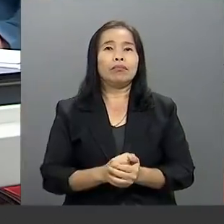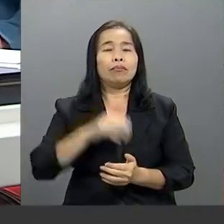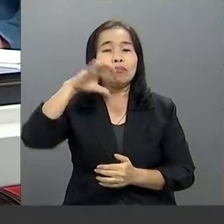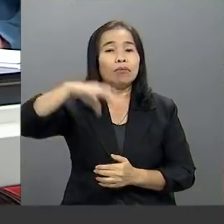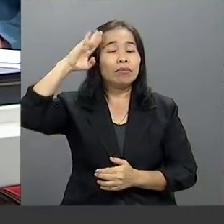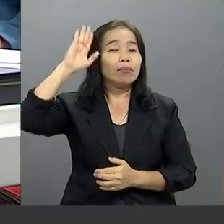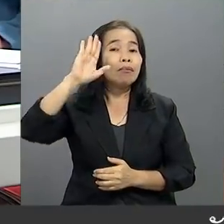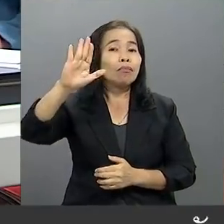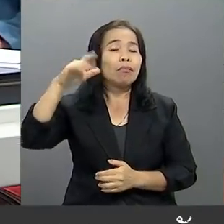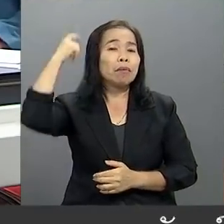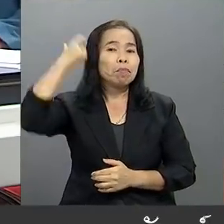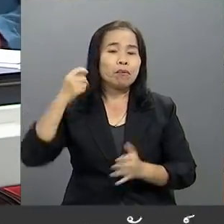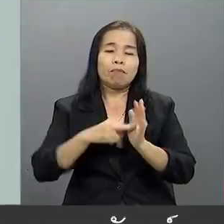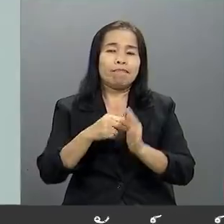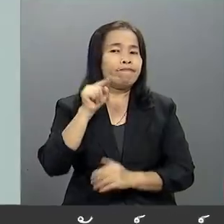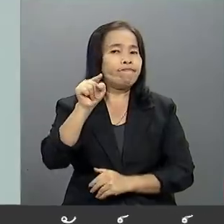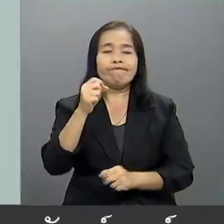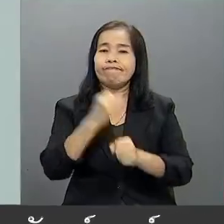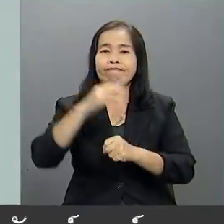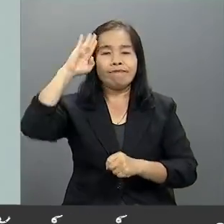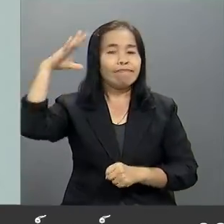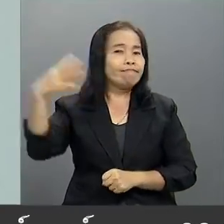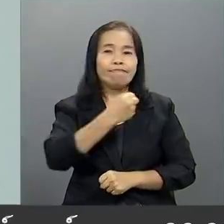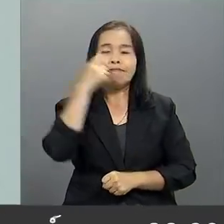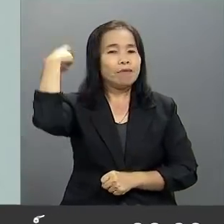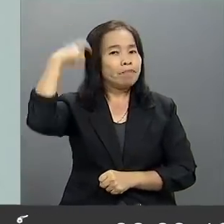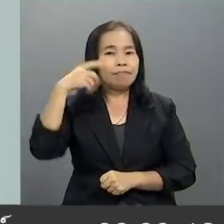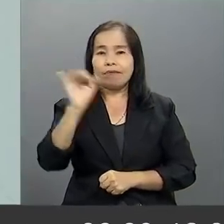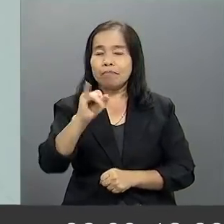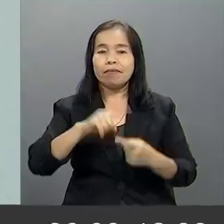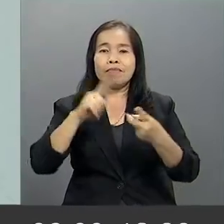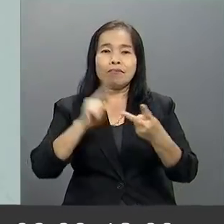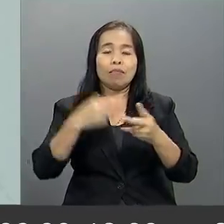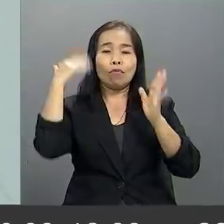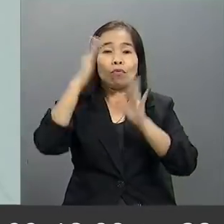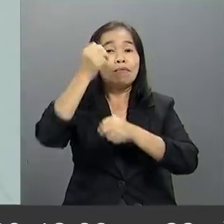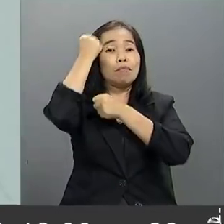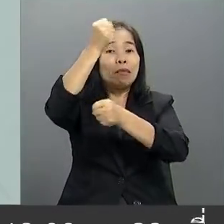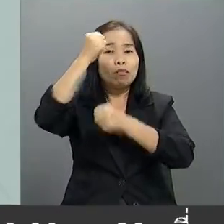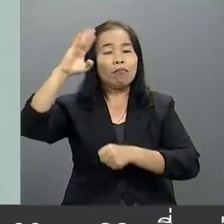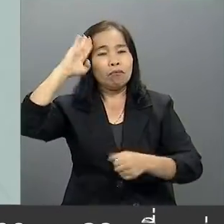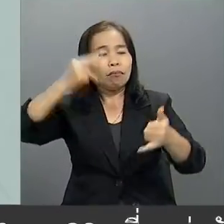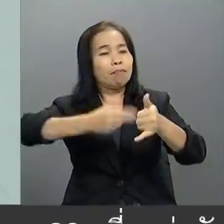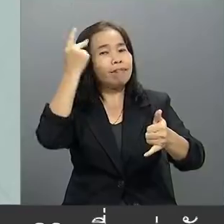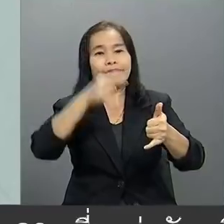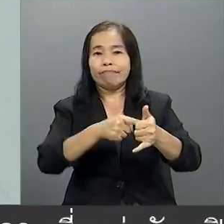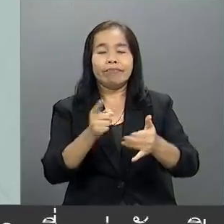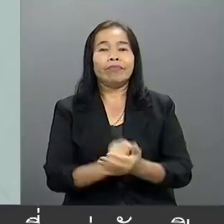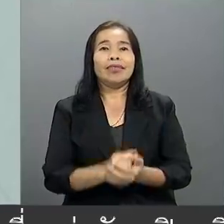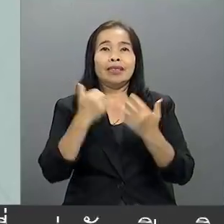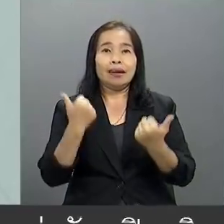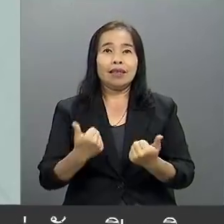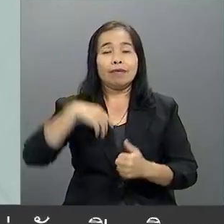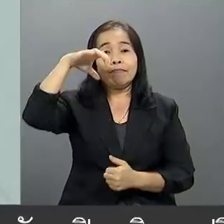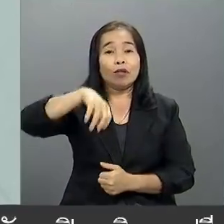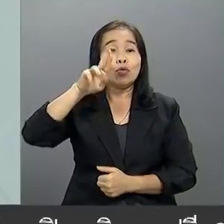การตอบโต้การทำรัฐประหารแล้วก็การสังหารผู้ประท้วงด้วยค่ะขณะที่คณะมนตรีความมั่นคงแห่งสหประชาชาติก็